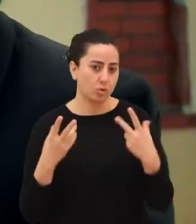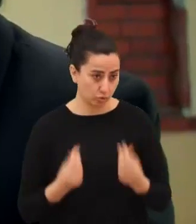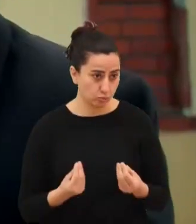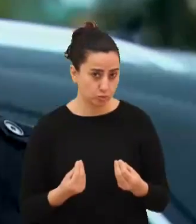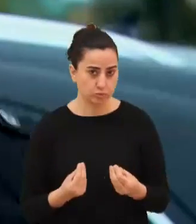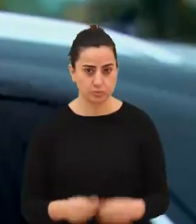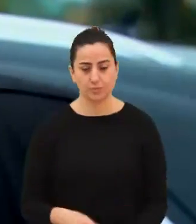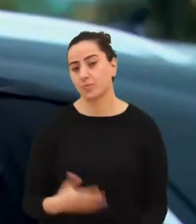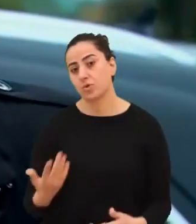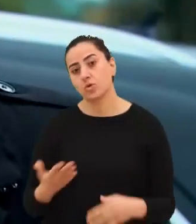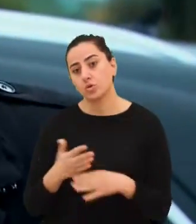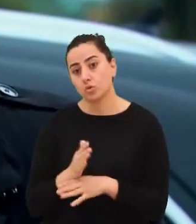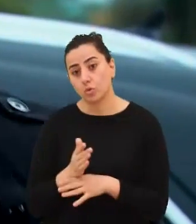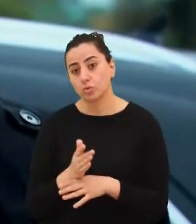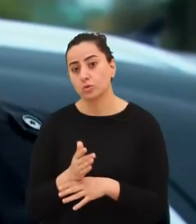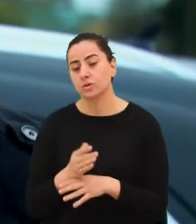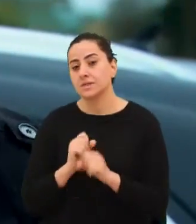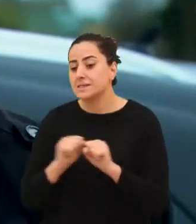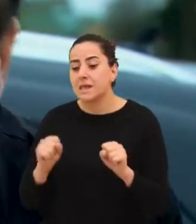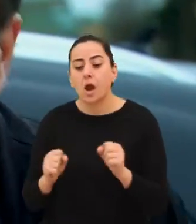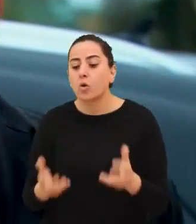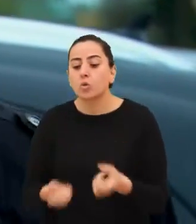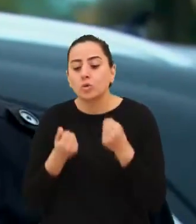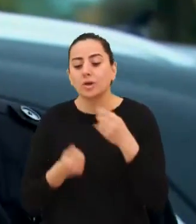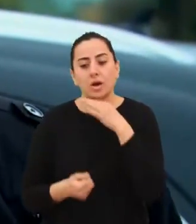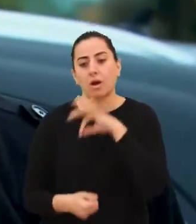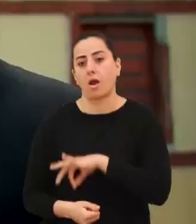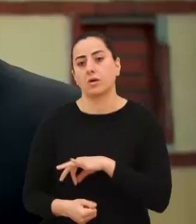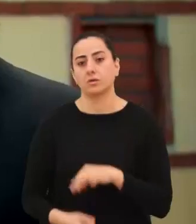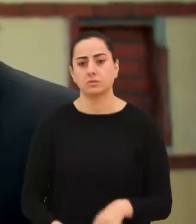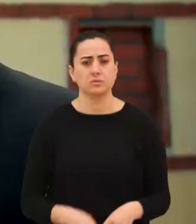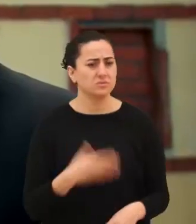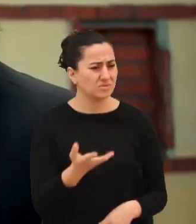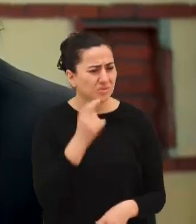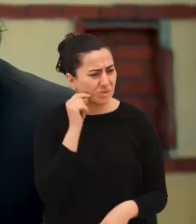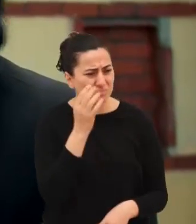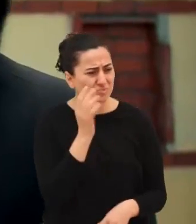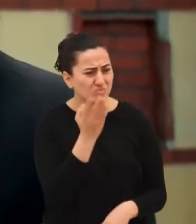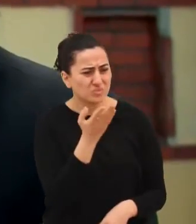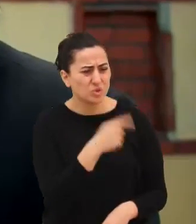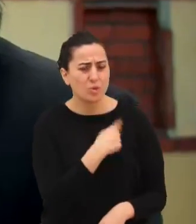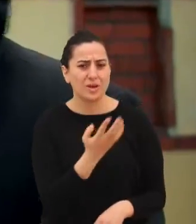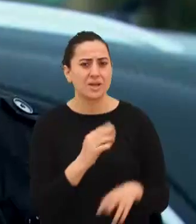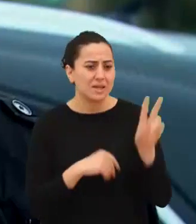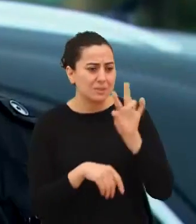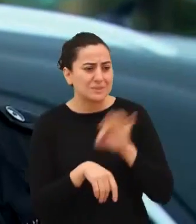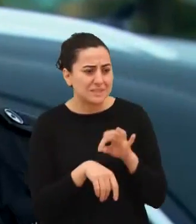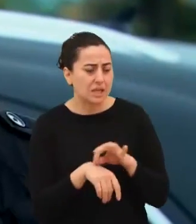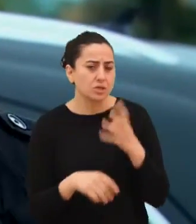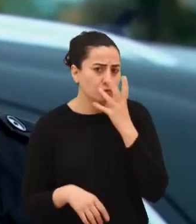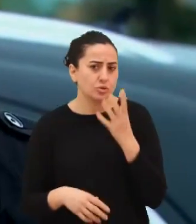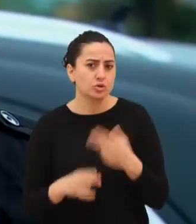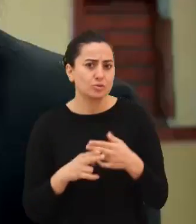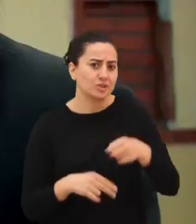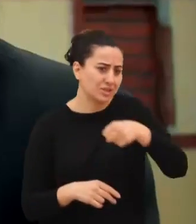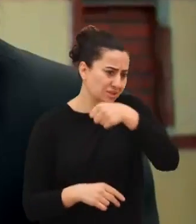adamları, öyle mi? Vallahi doğru. Yani zararın neresinden dönerseniz kârdır. Sen ne biçim adamsın ya? Son 20 saniye. 20 saniye